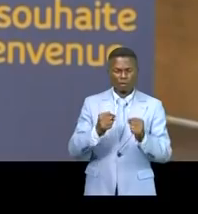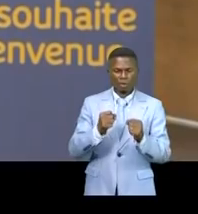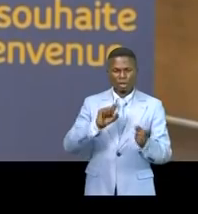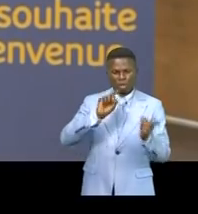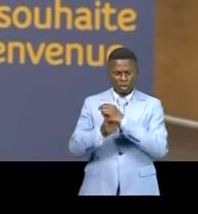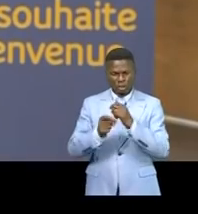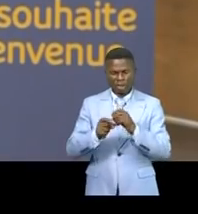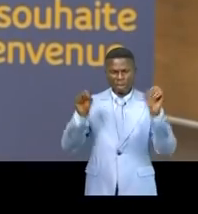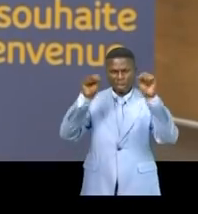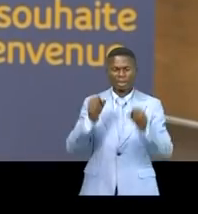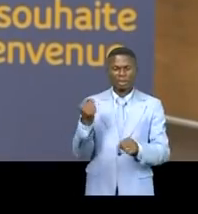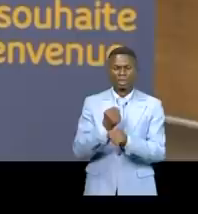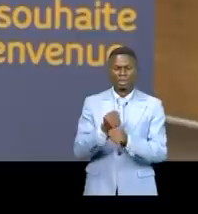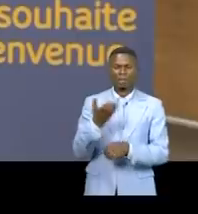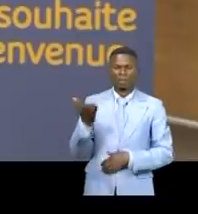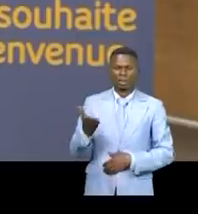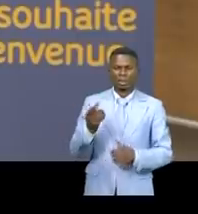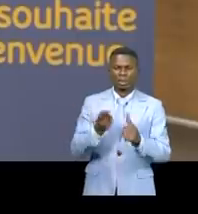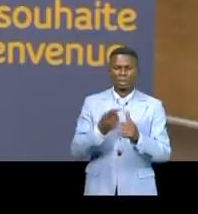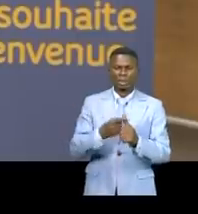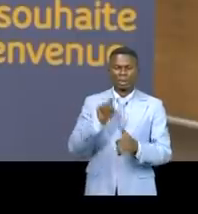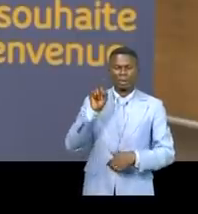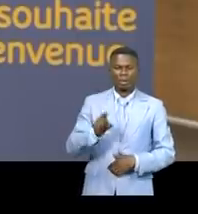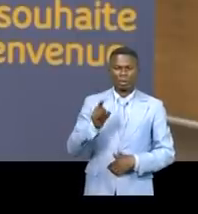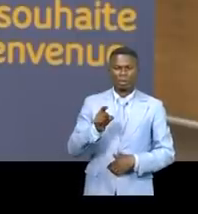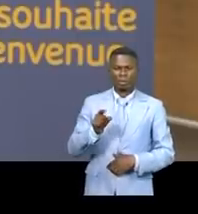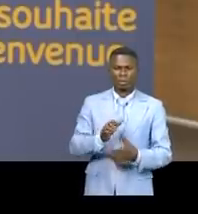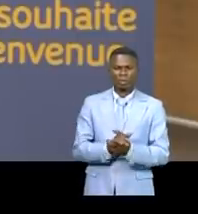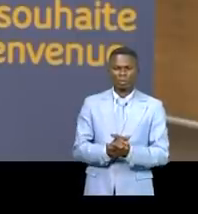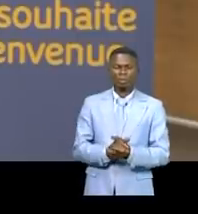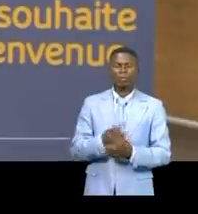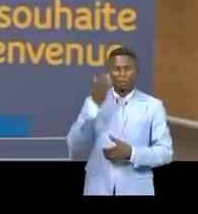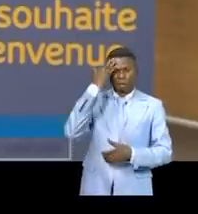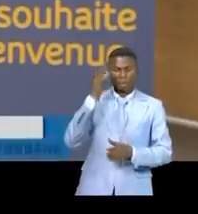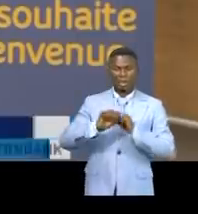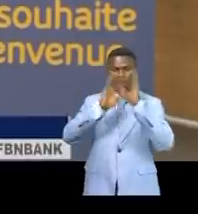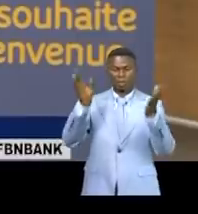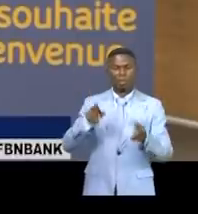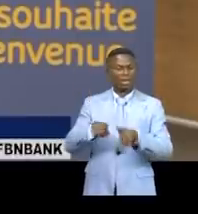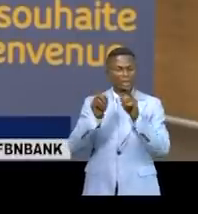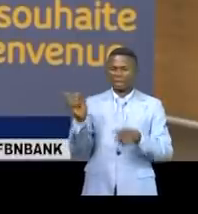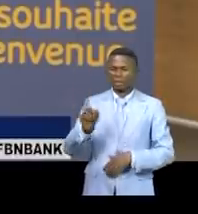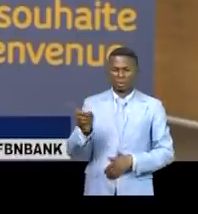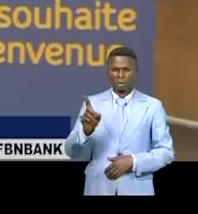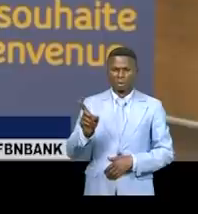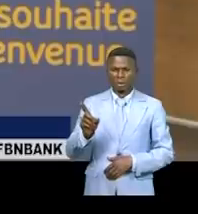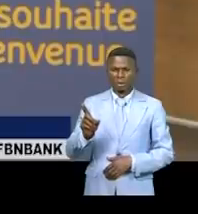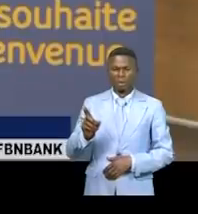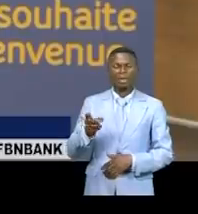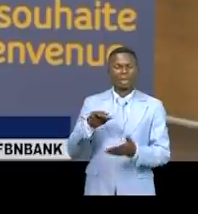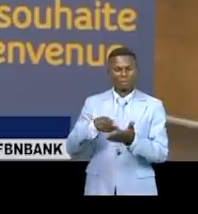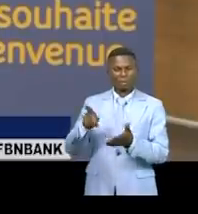améliorer sensiblement ses services. Premièrement, j'aimerais qu'il soit bien clair qu'il n'y a pas de problème de liquidité à la FBN